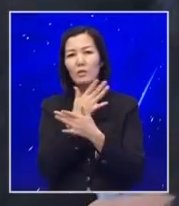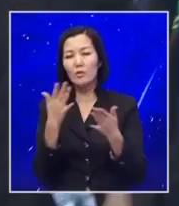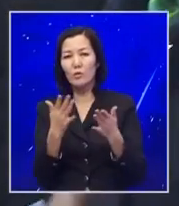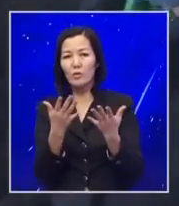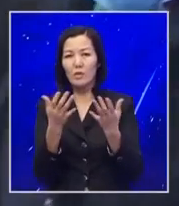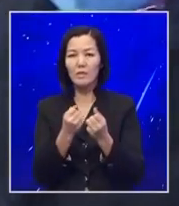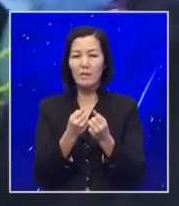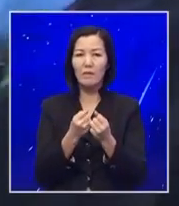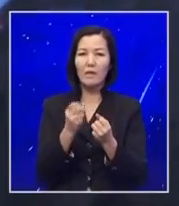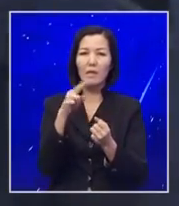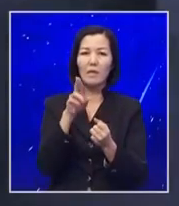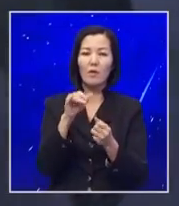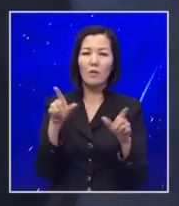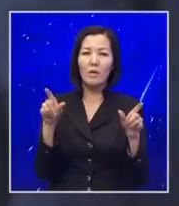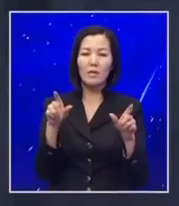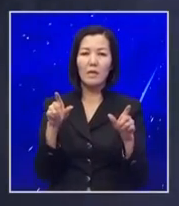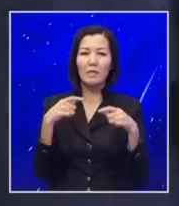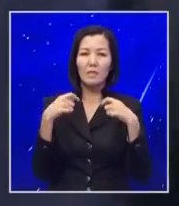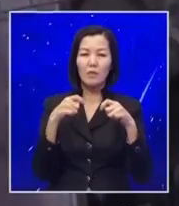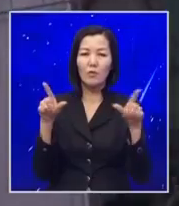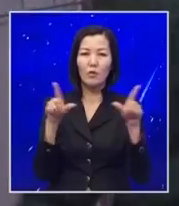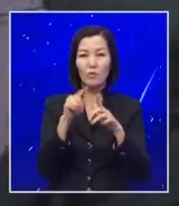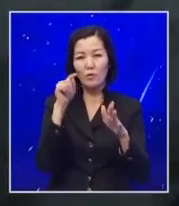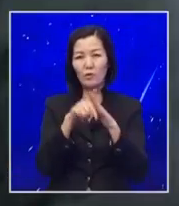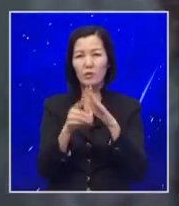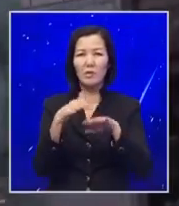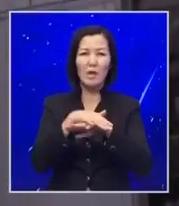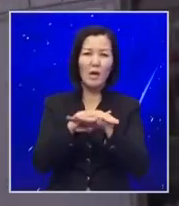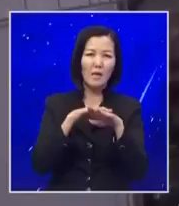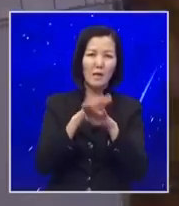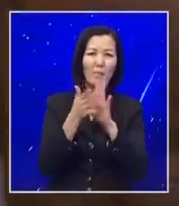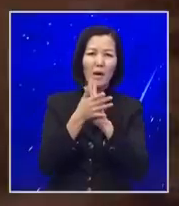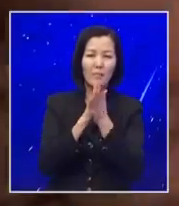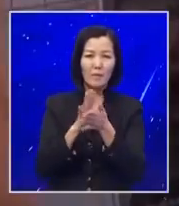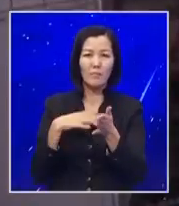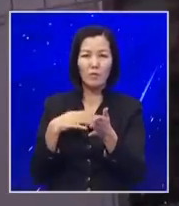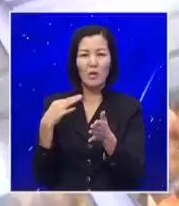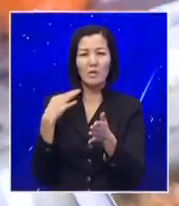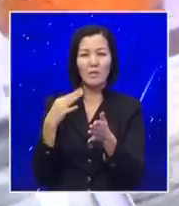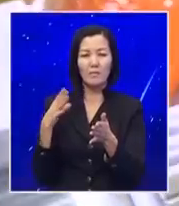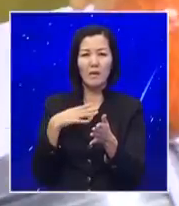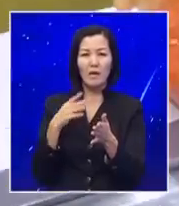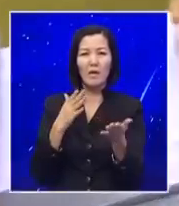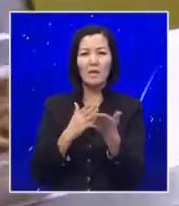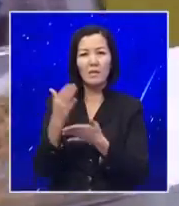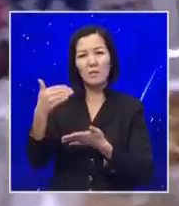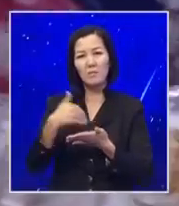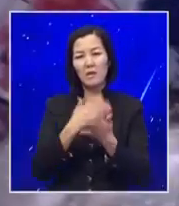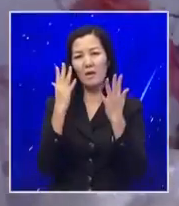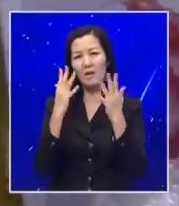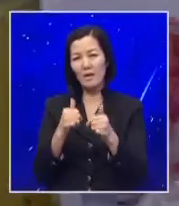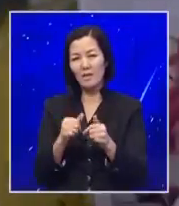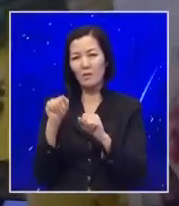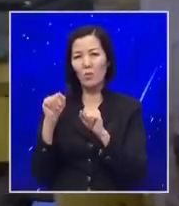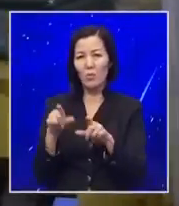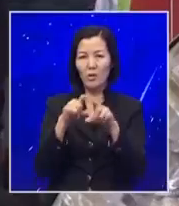қамданған тұрғындар Дәулет сауда үйінде қаптап жүр. Мекеме басшылары санитарлық талаптарға салғырттық танытқан. Кіріп шыққандардың санын, олардың